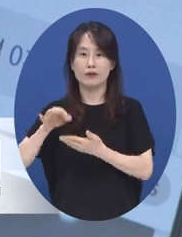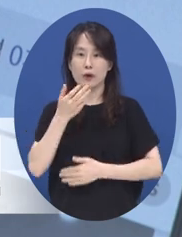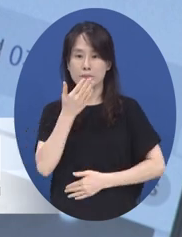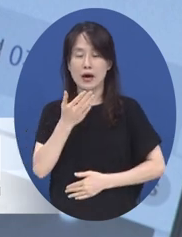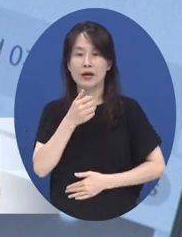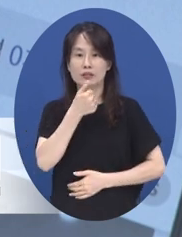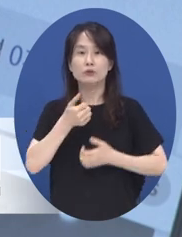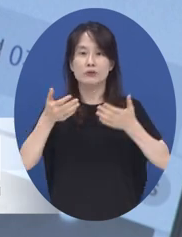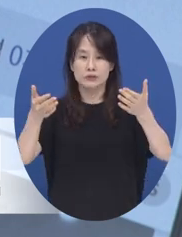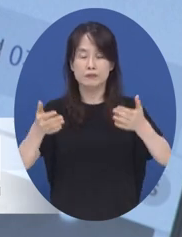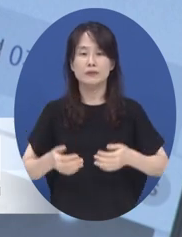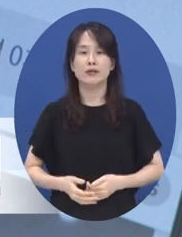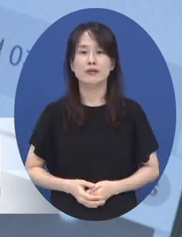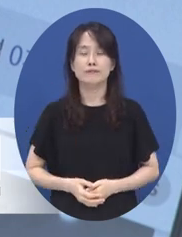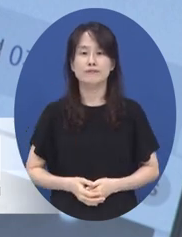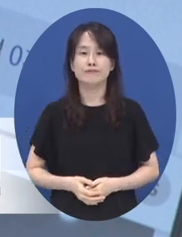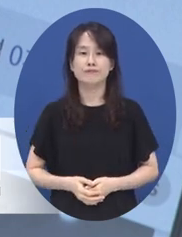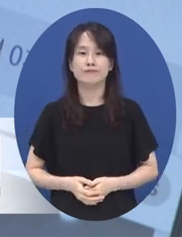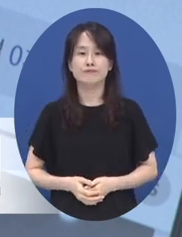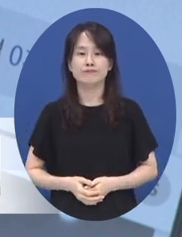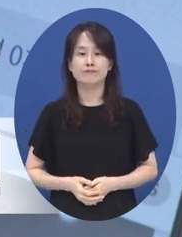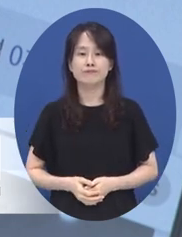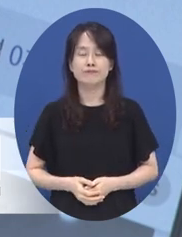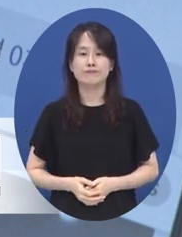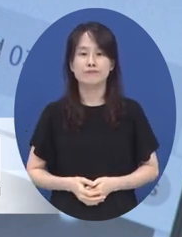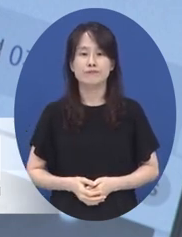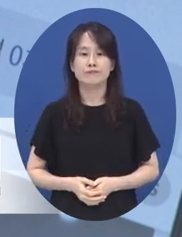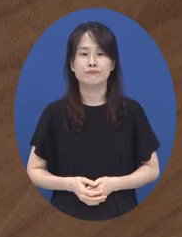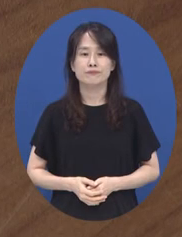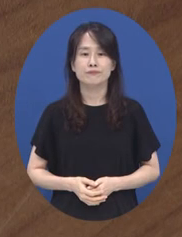있습니다 구형 술 기자가 현장 취재했습니다